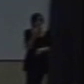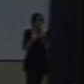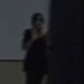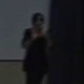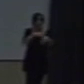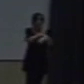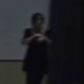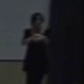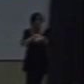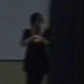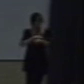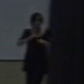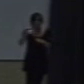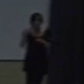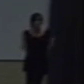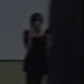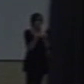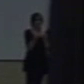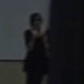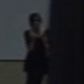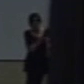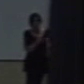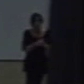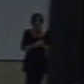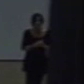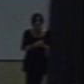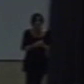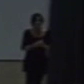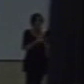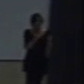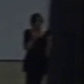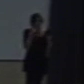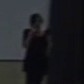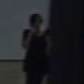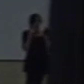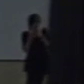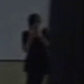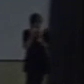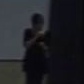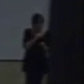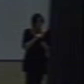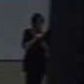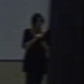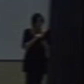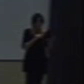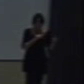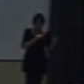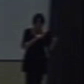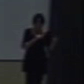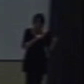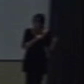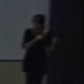d'Afers Exteriors i una a l'altra li diu per Twitter, escolta, estic intentant entrar en contacte amb tu, i l'altra li diu, bueno, pues, a més el de sota és el de Bahrein,